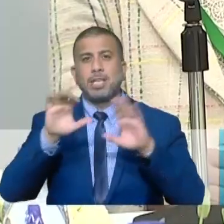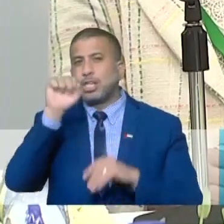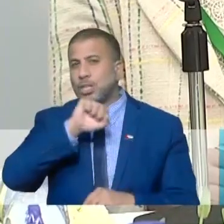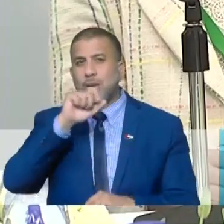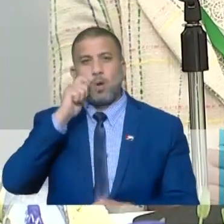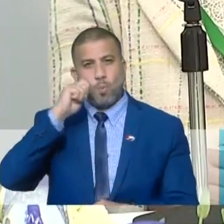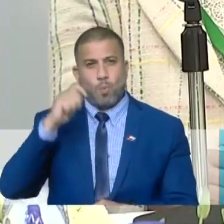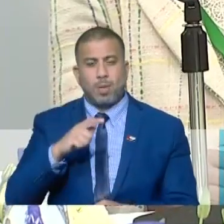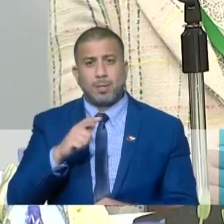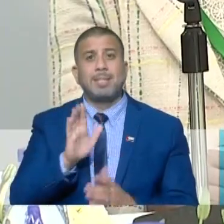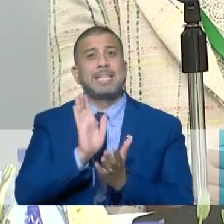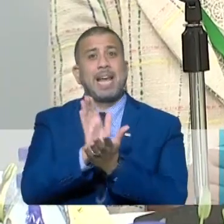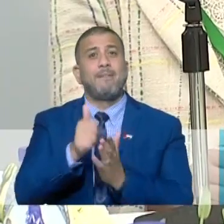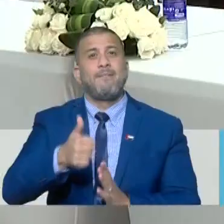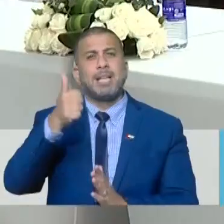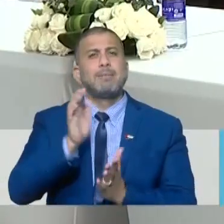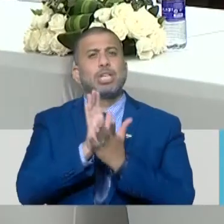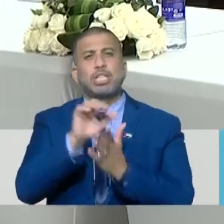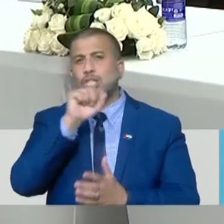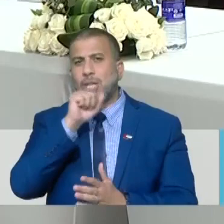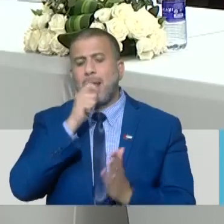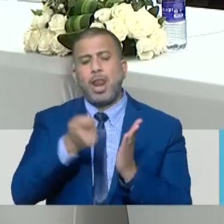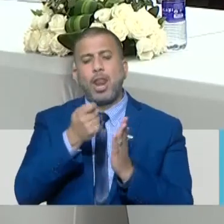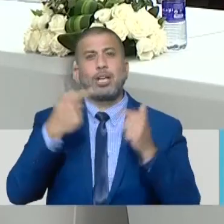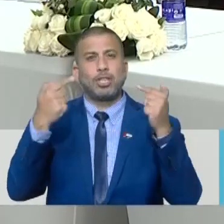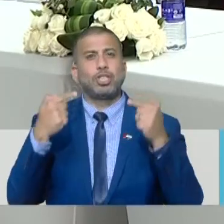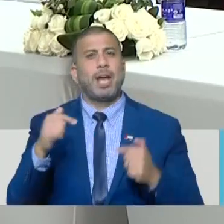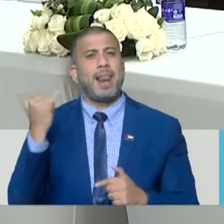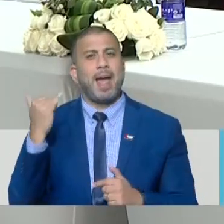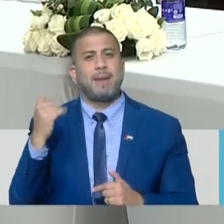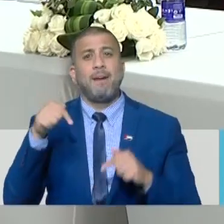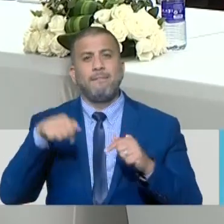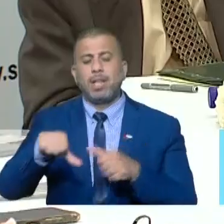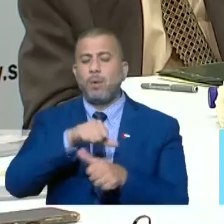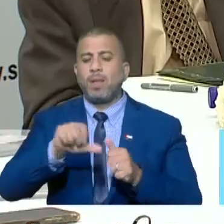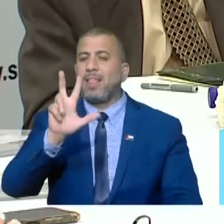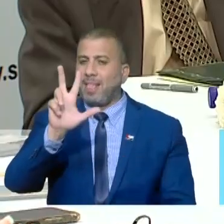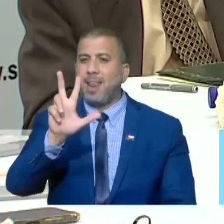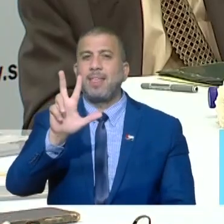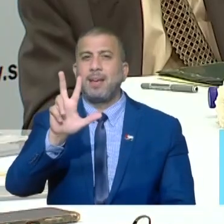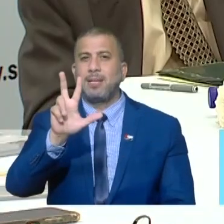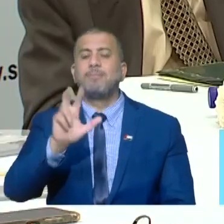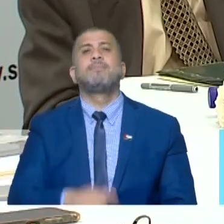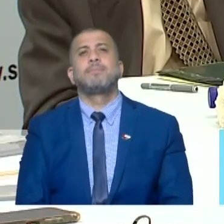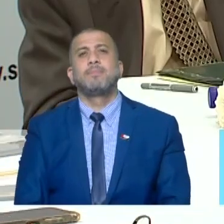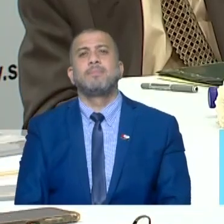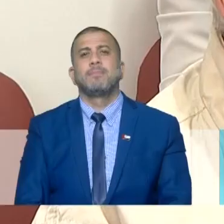الوطنيه كما سيتم تكريم الفائزين بجائزه الشرقه لنقد الشعر العربي في دورتها